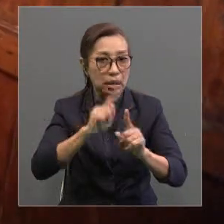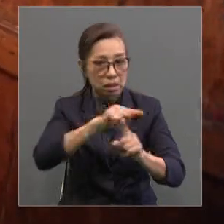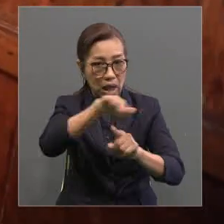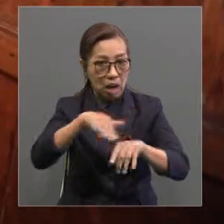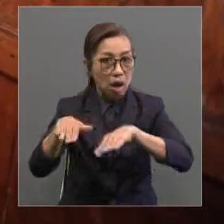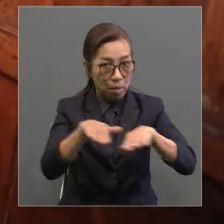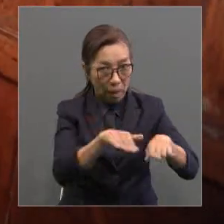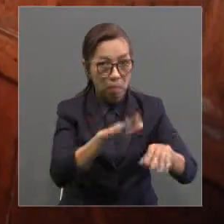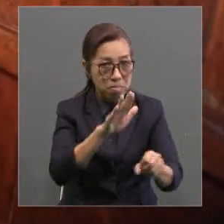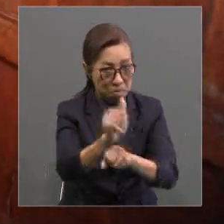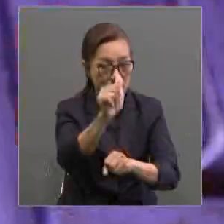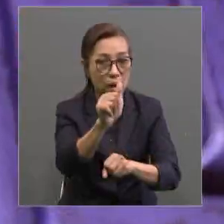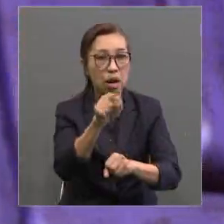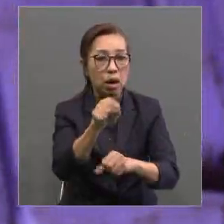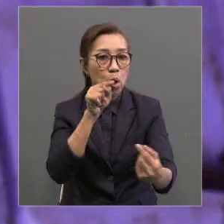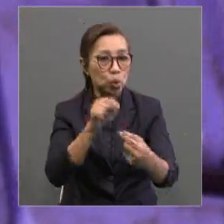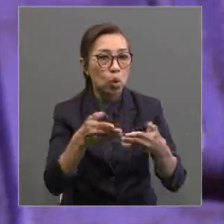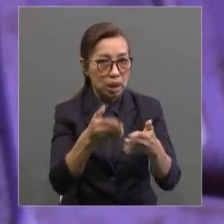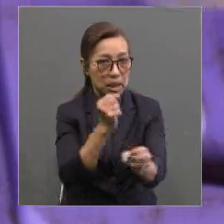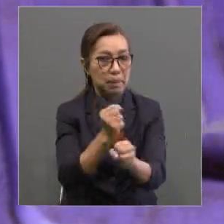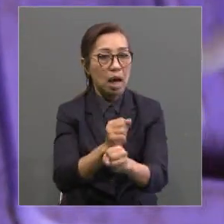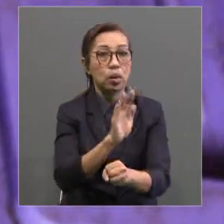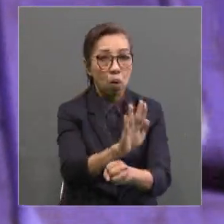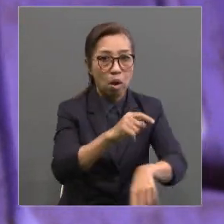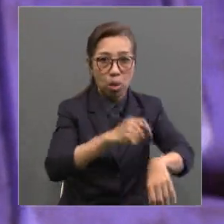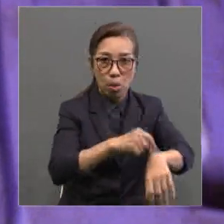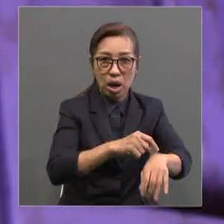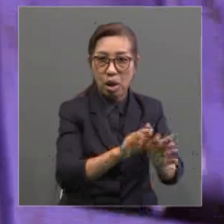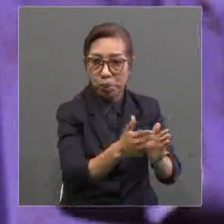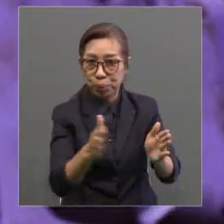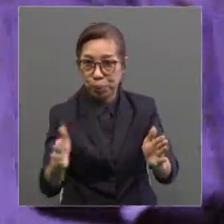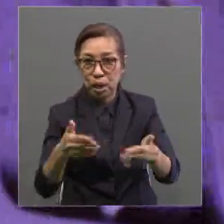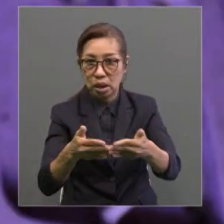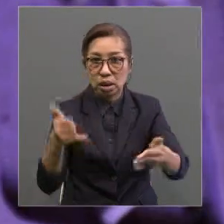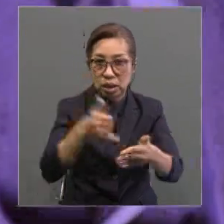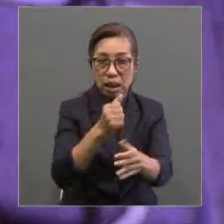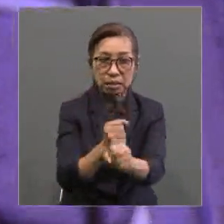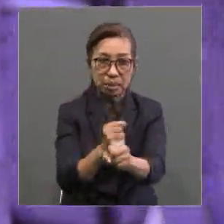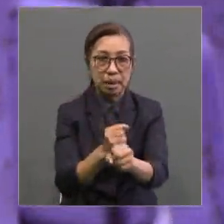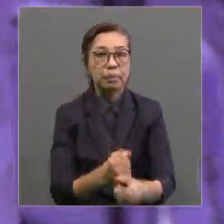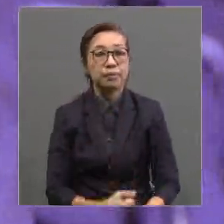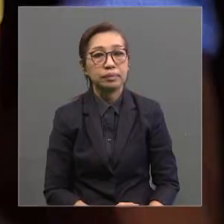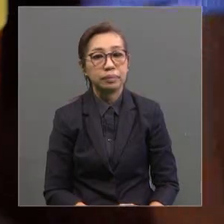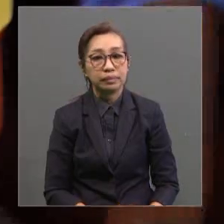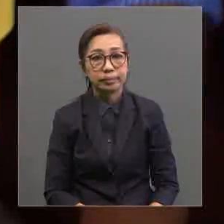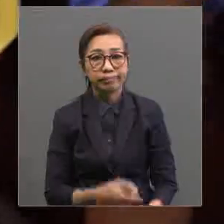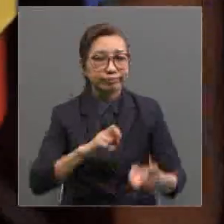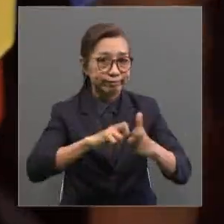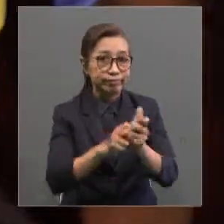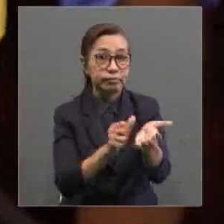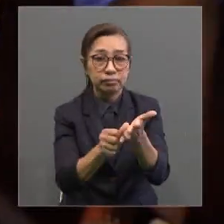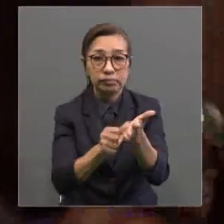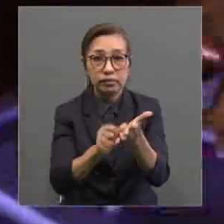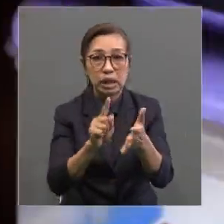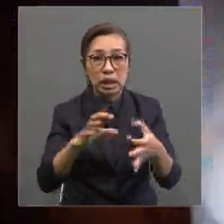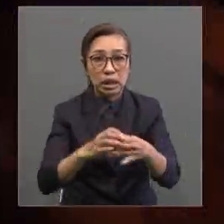ลเบื้องต้นที่เพียงพอเหมาะสมกับการทำงานและระยะเวลาในการใช้ชีวิตอยู่บนเรือ การแก้ไขปัญหา